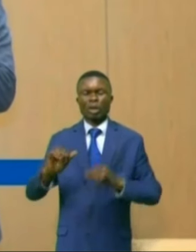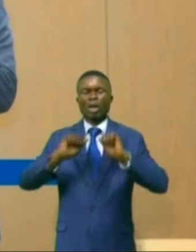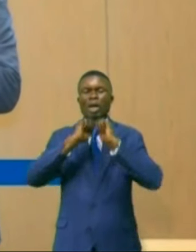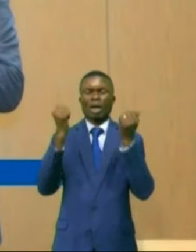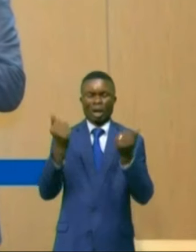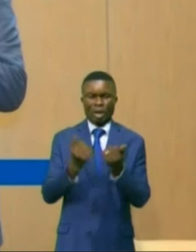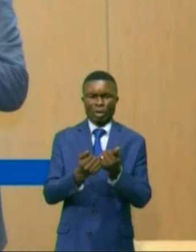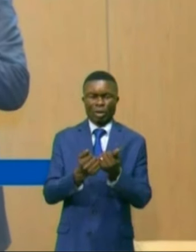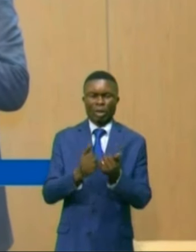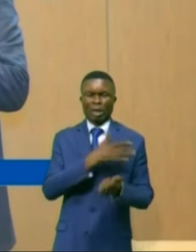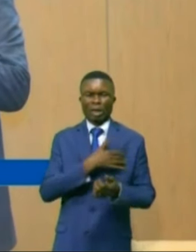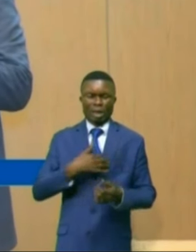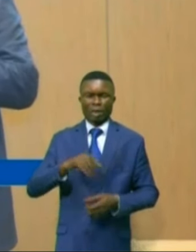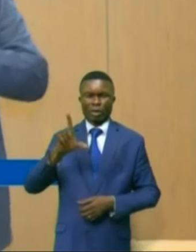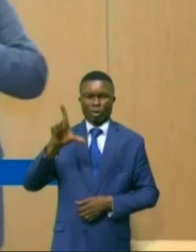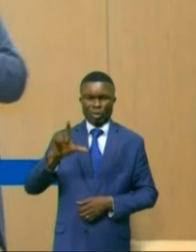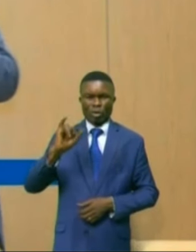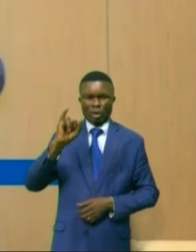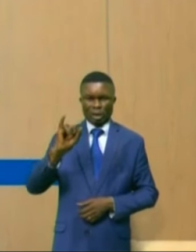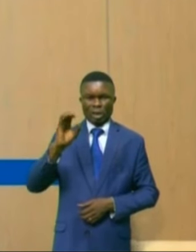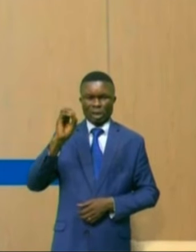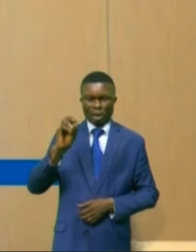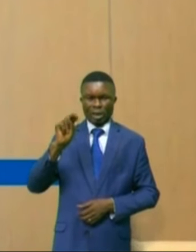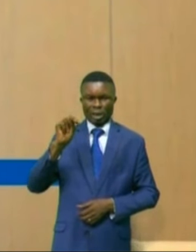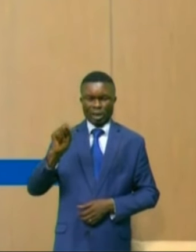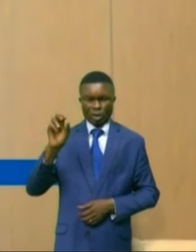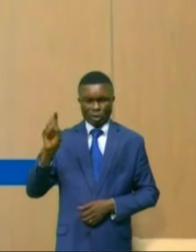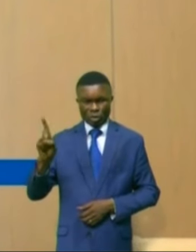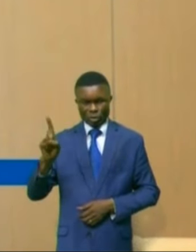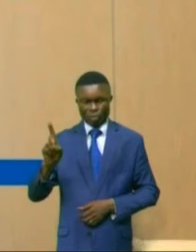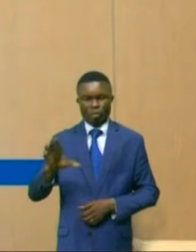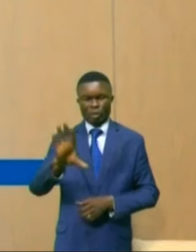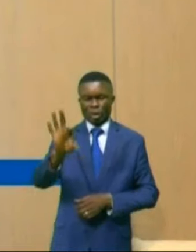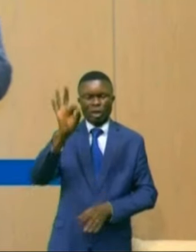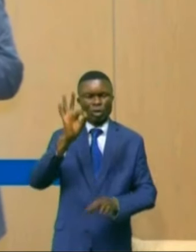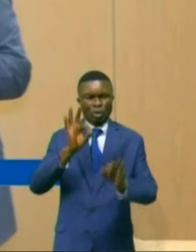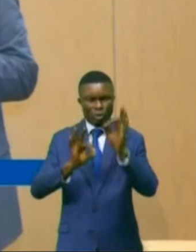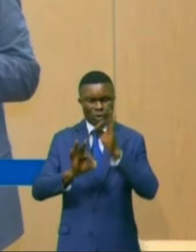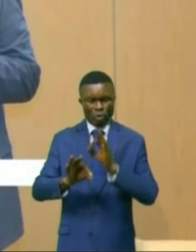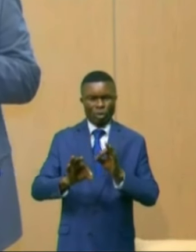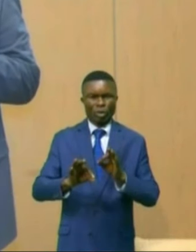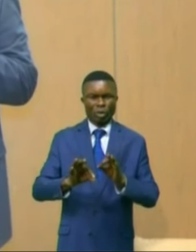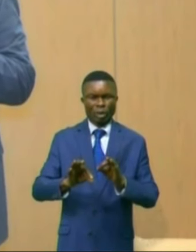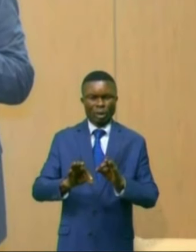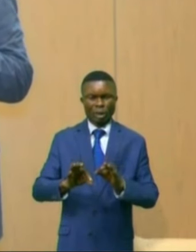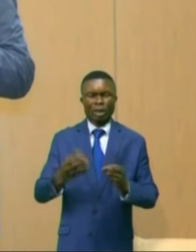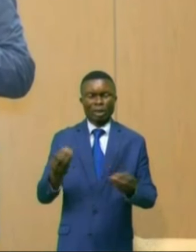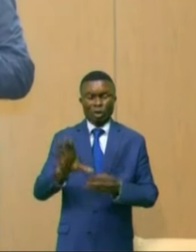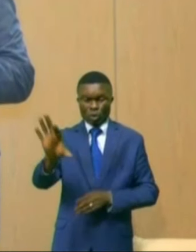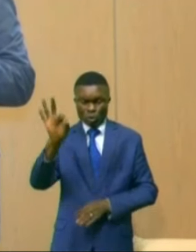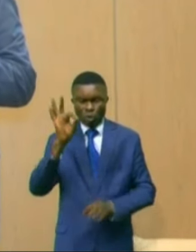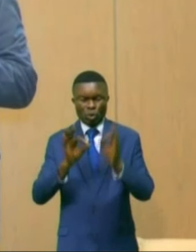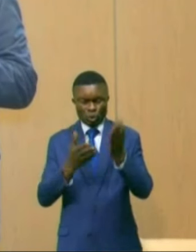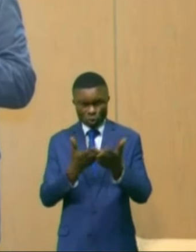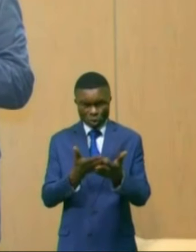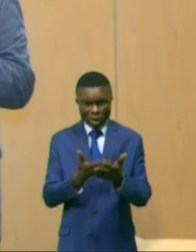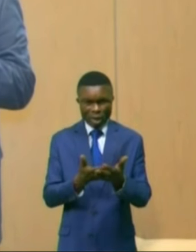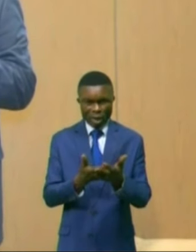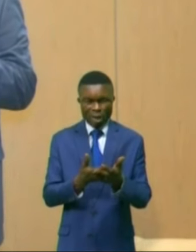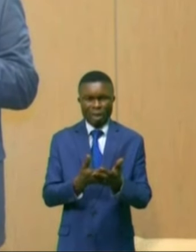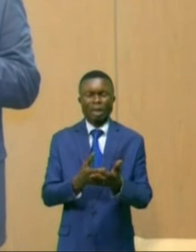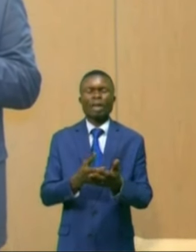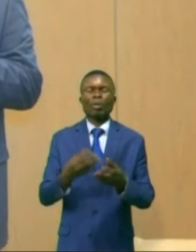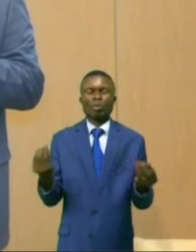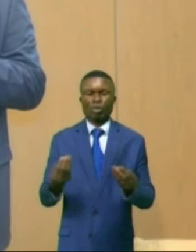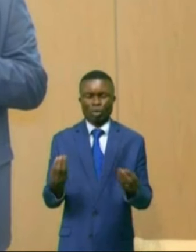a commencé, surtout dans notre pays, il était sélectif. C'est peut-être cette sélection-là qui a